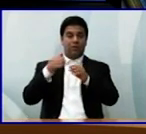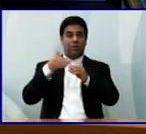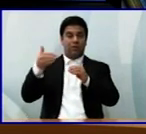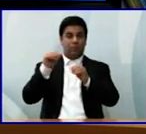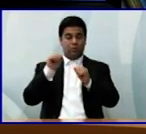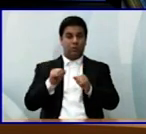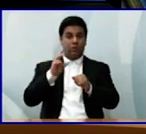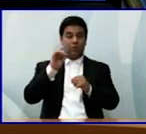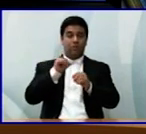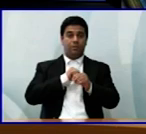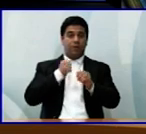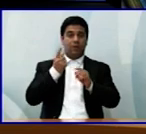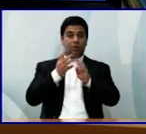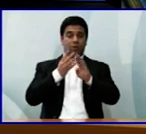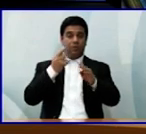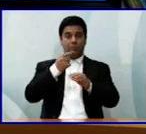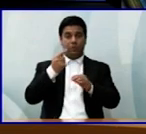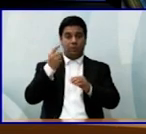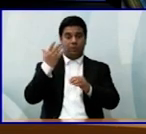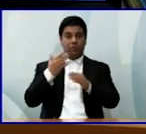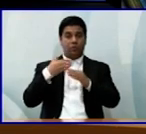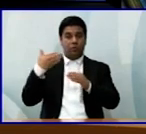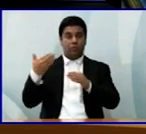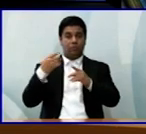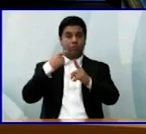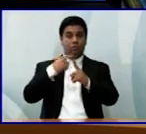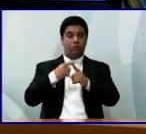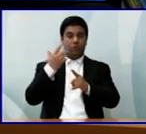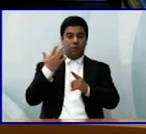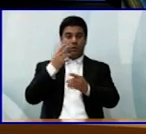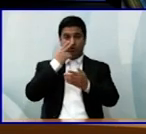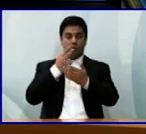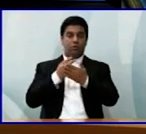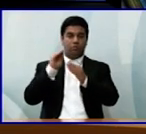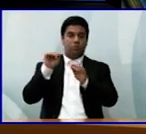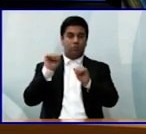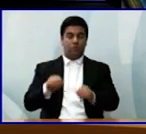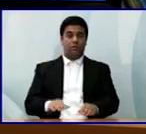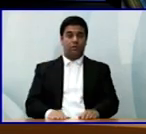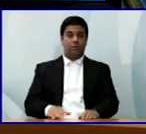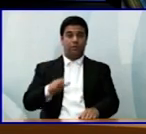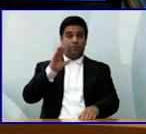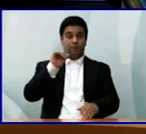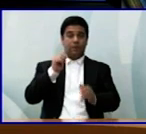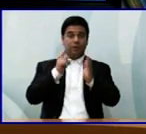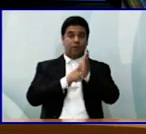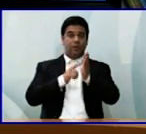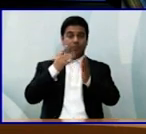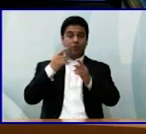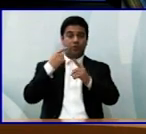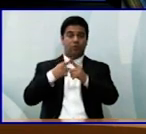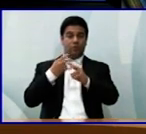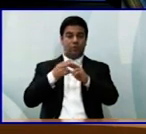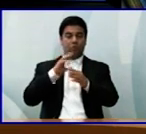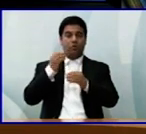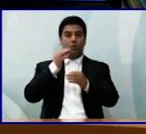mumkin. Avval biz minus 5 ni o'ng tomonga plus 5 ko'rinishida o'tkazib oldik va 7 ga 5 ni qo'shib 12 ni